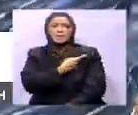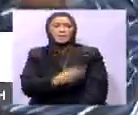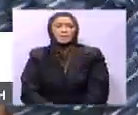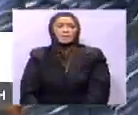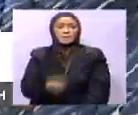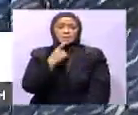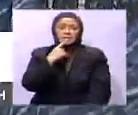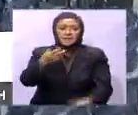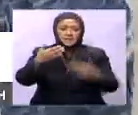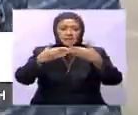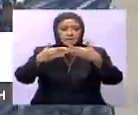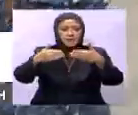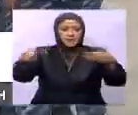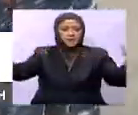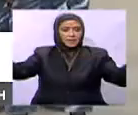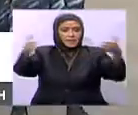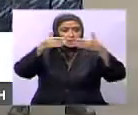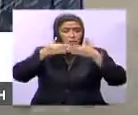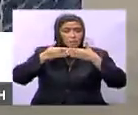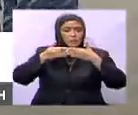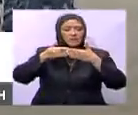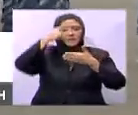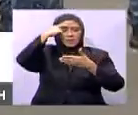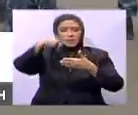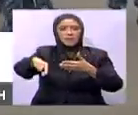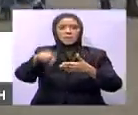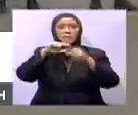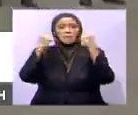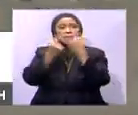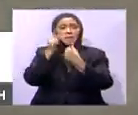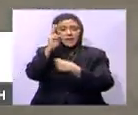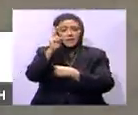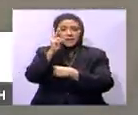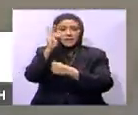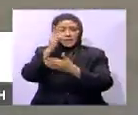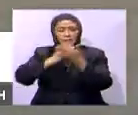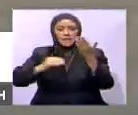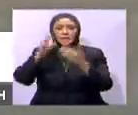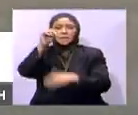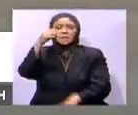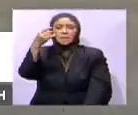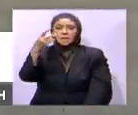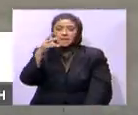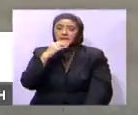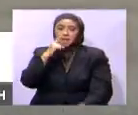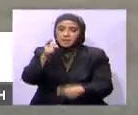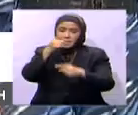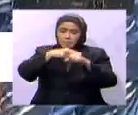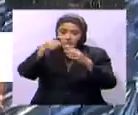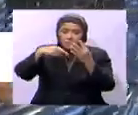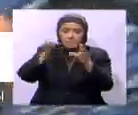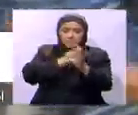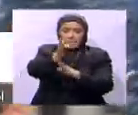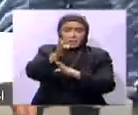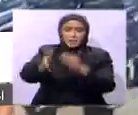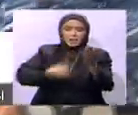Beliau menyempurnakan penutup PLKN 2.0 kumpulan 2 Siri 14-2017 di Ikro Melaka. Antara bidang yang ditawarkan termasuk elektronik